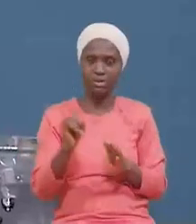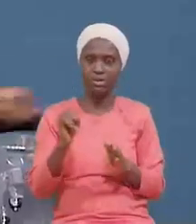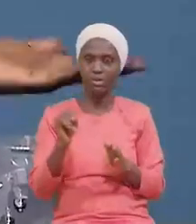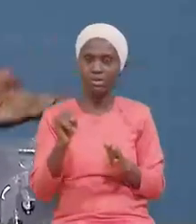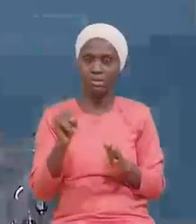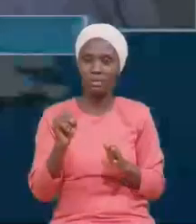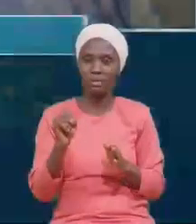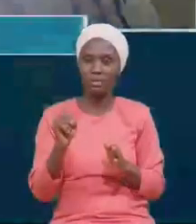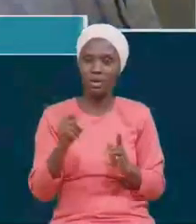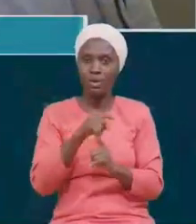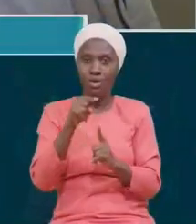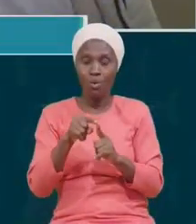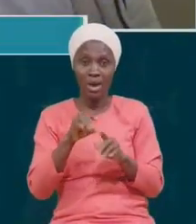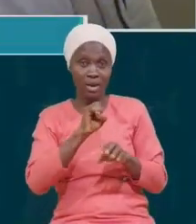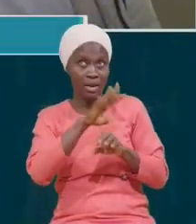Lorsque la lumière entre,